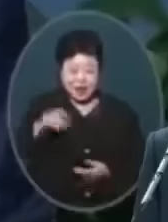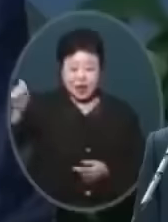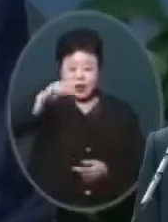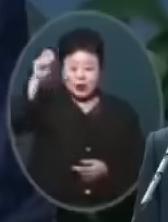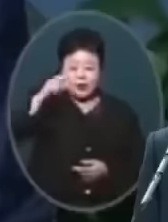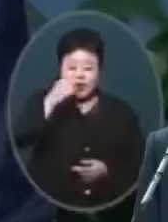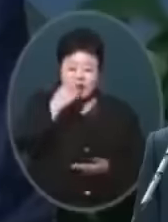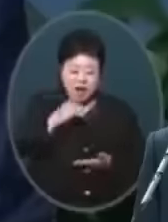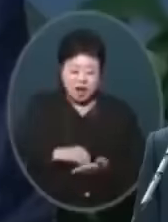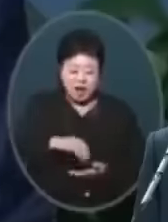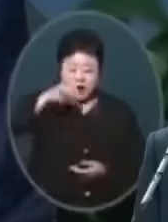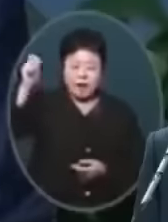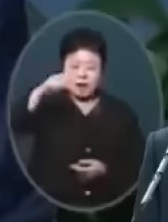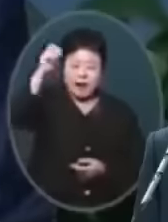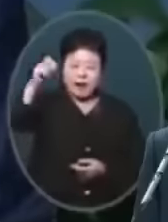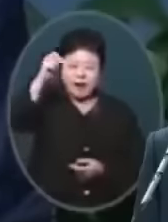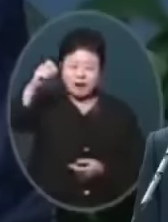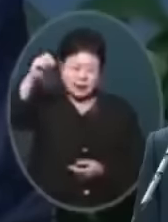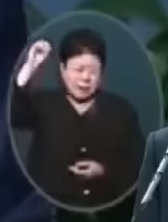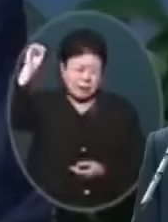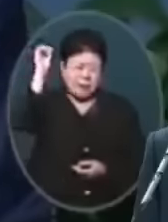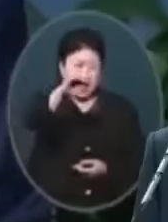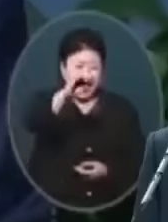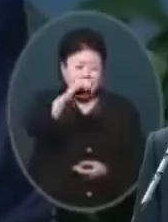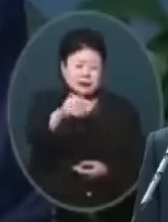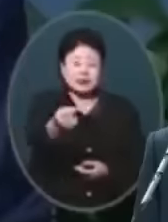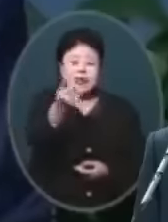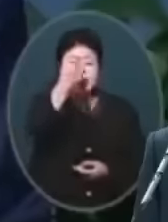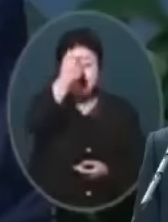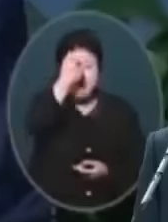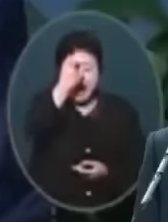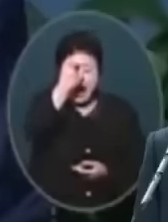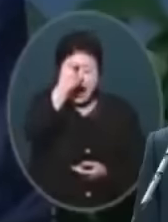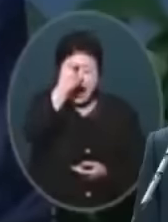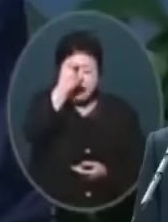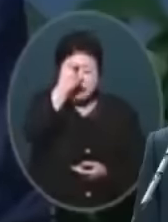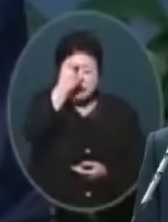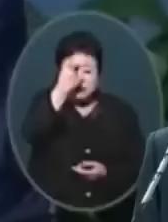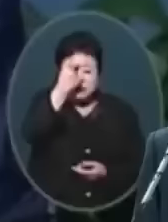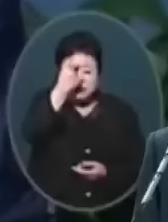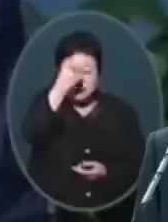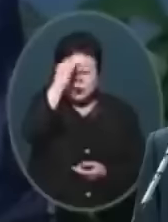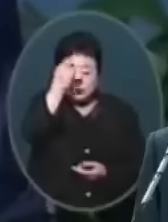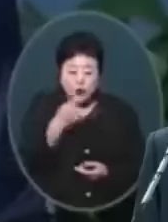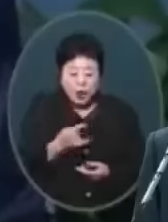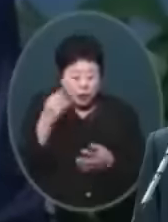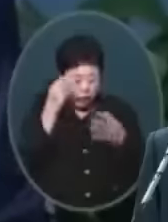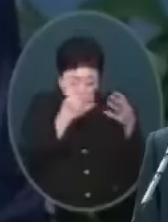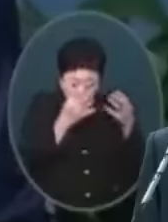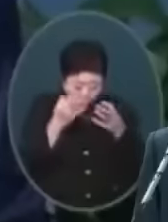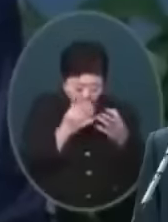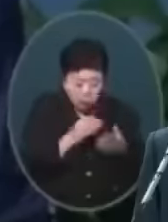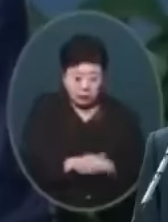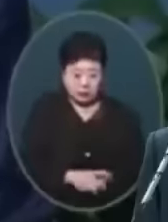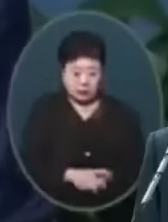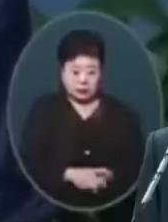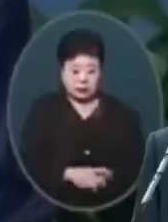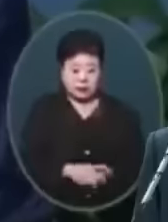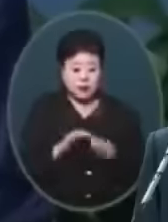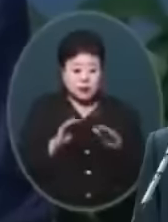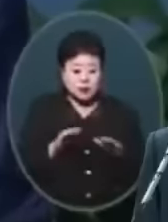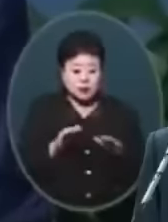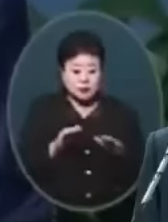돌이 머리 속에 들어가서 두뇌를 흐트러 버렸어. 요